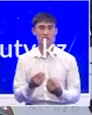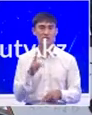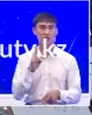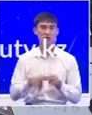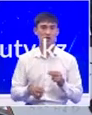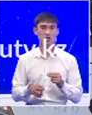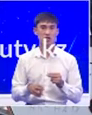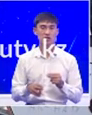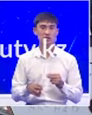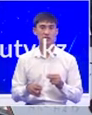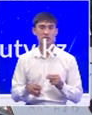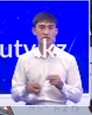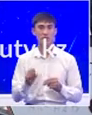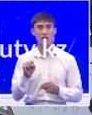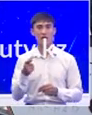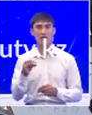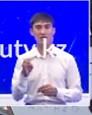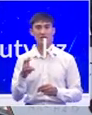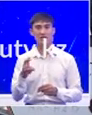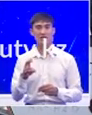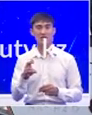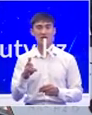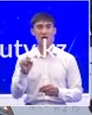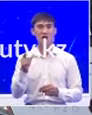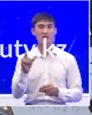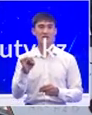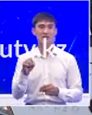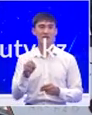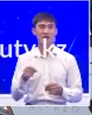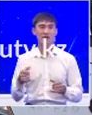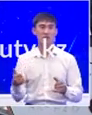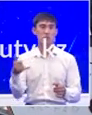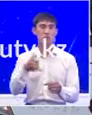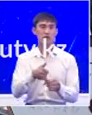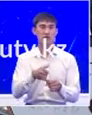завершается АГНКС, автозаправочная станция на Метане.